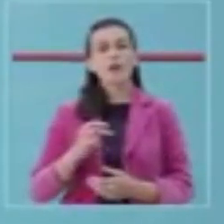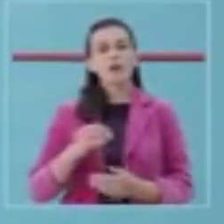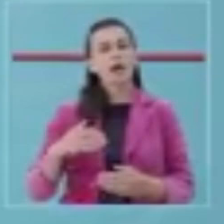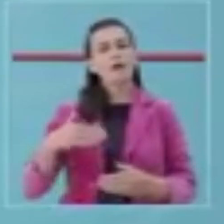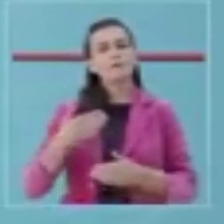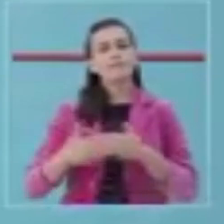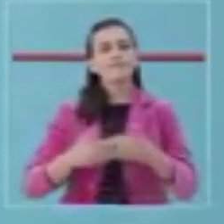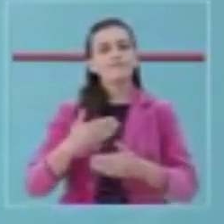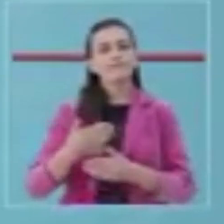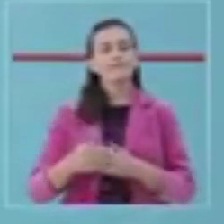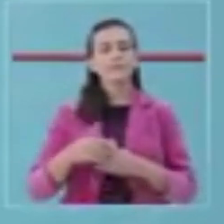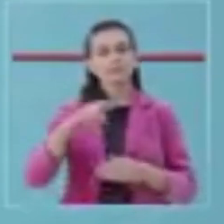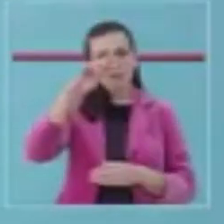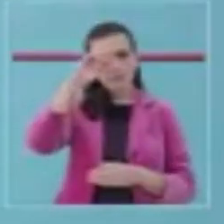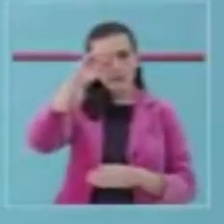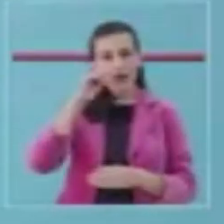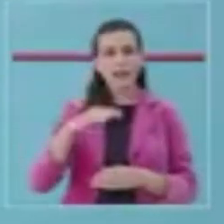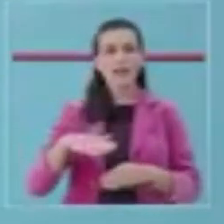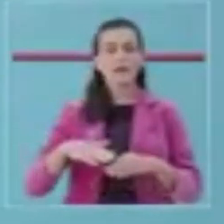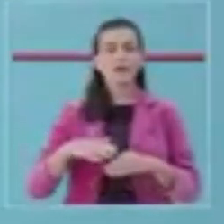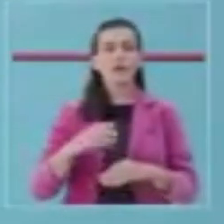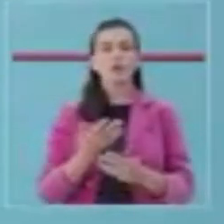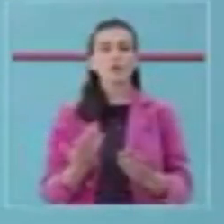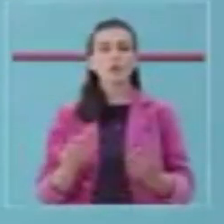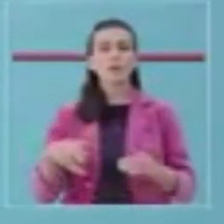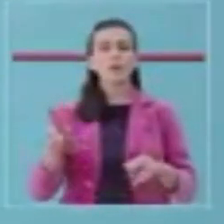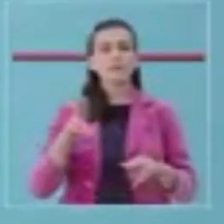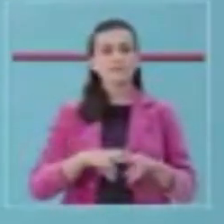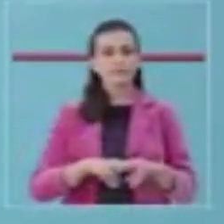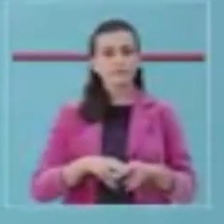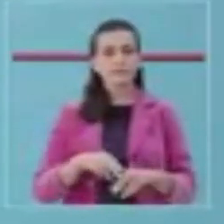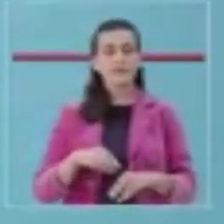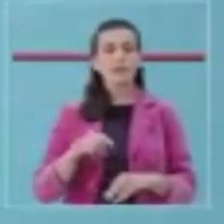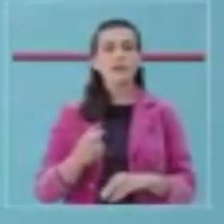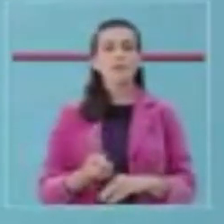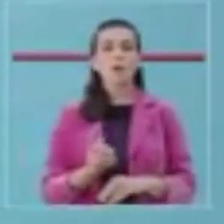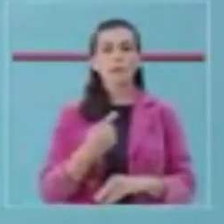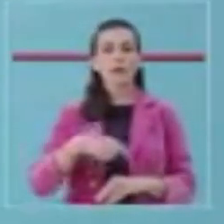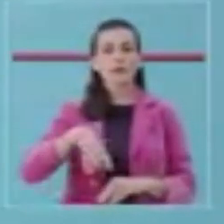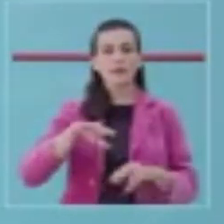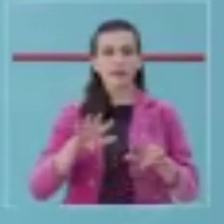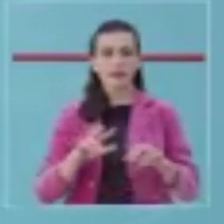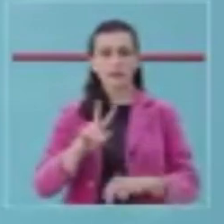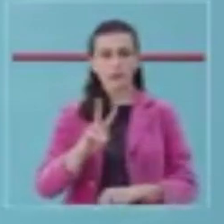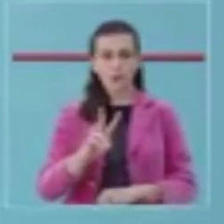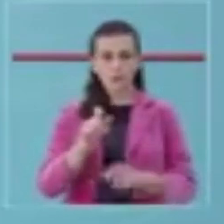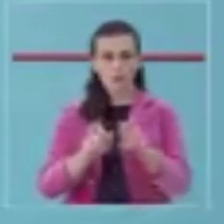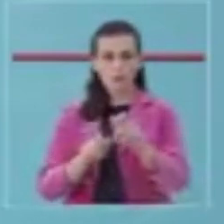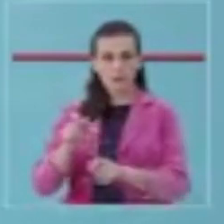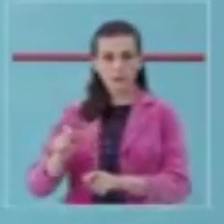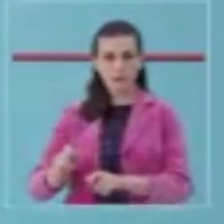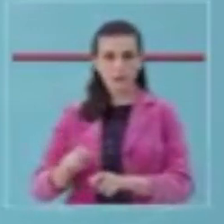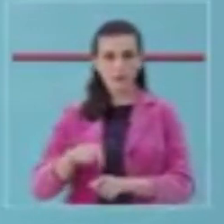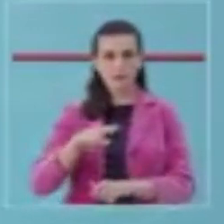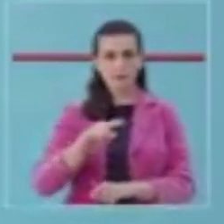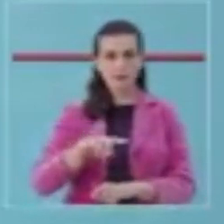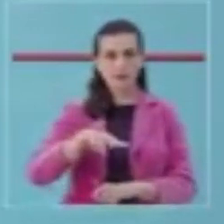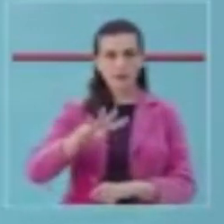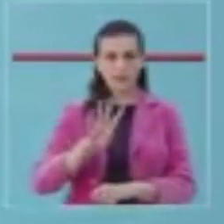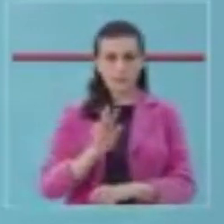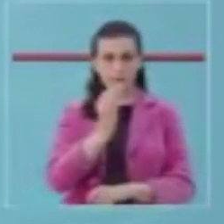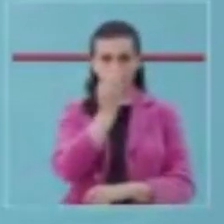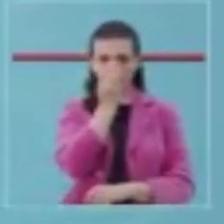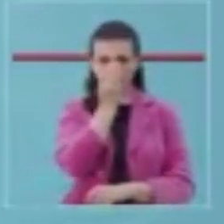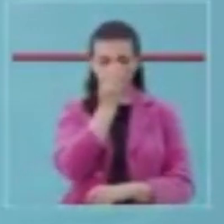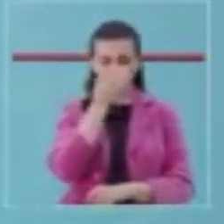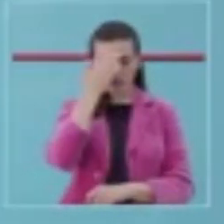sërish shtrime të reja në spitalin infektiv, ku aktualisht po trajtohen 82 pacientë, 14 prej tyre janë në